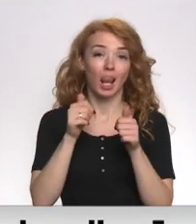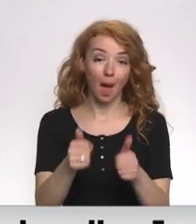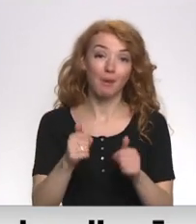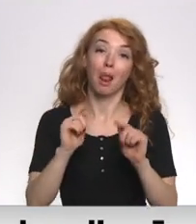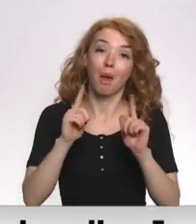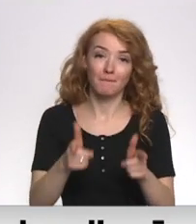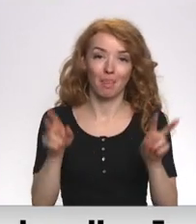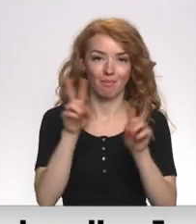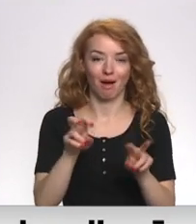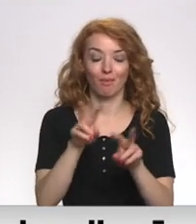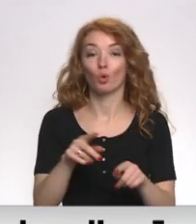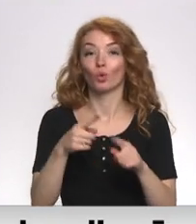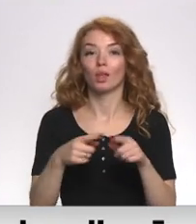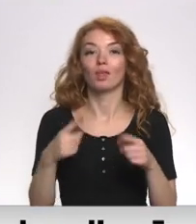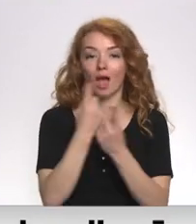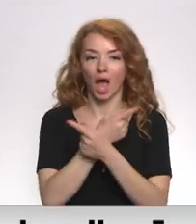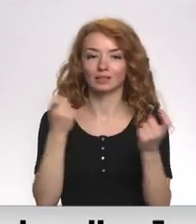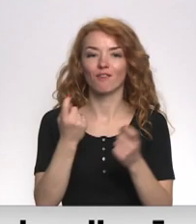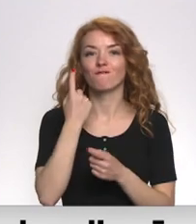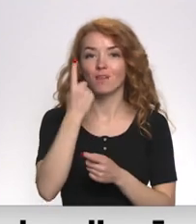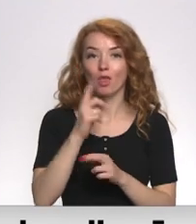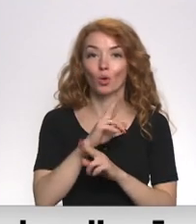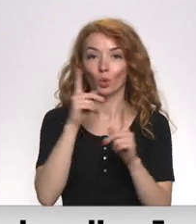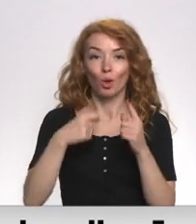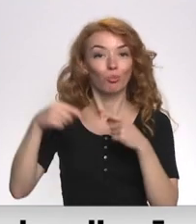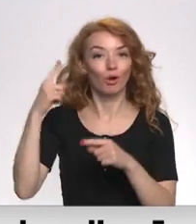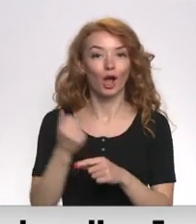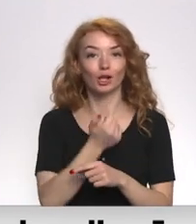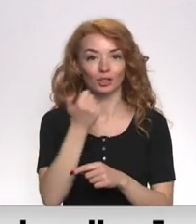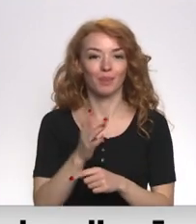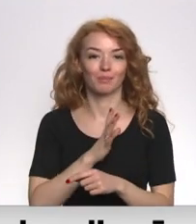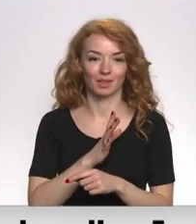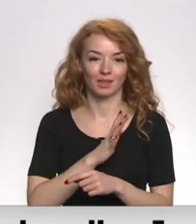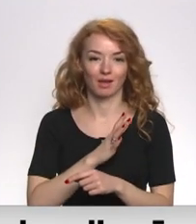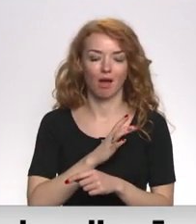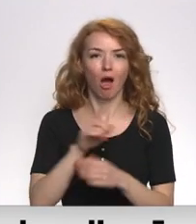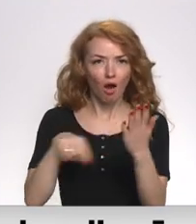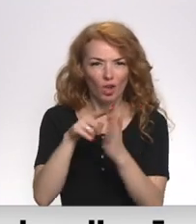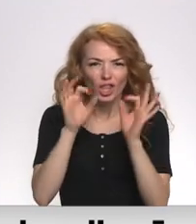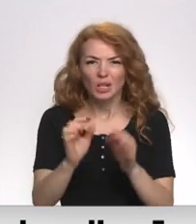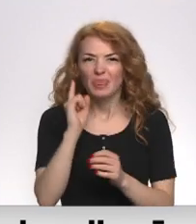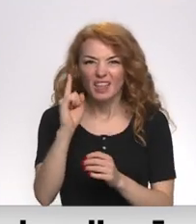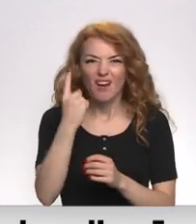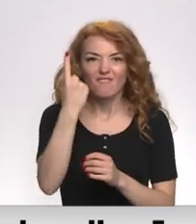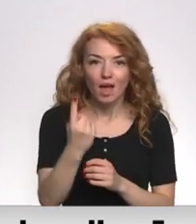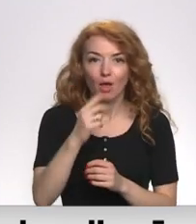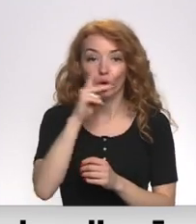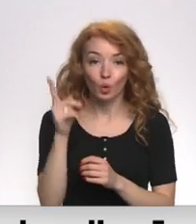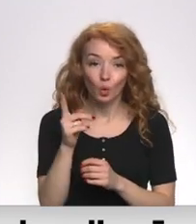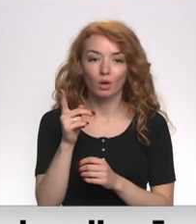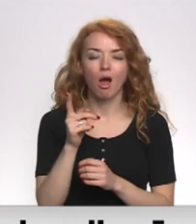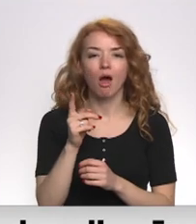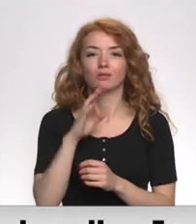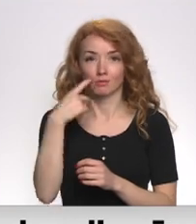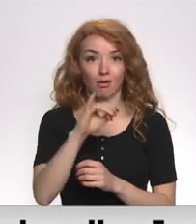tās pārbaudu. Un jāatzīst, ka viena kļūda pagājušajā gadā man bija. Tikai viena kļūda? Jā. Es šaubījos, vai jāliek